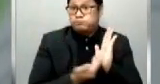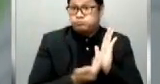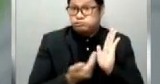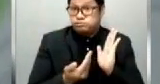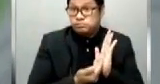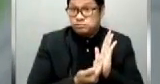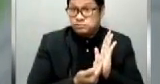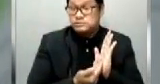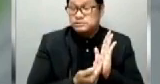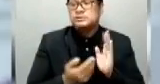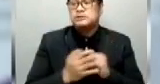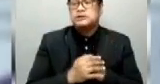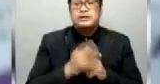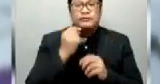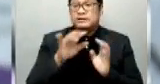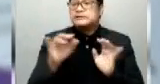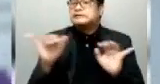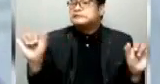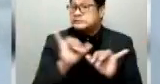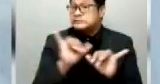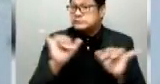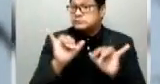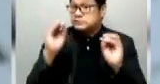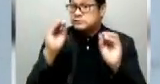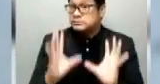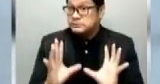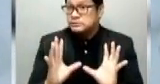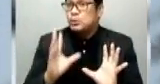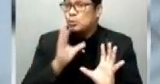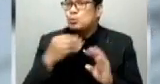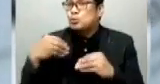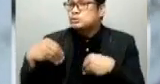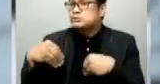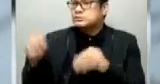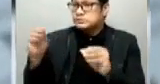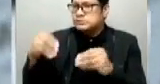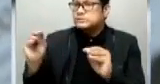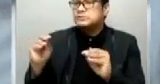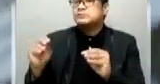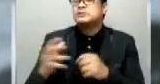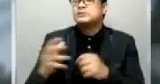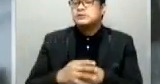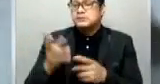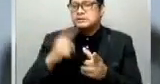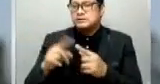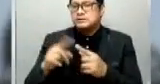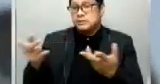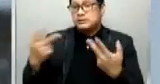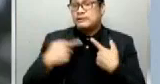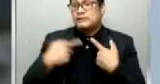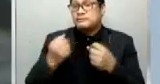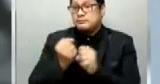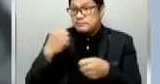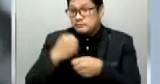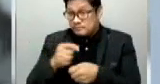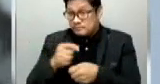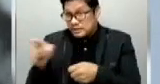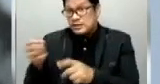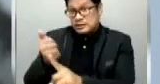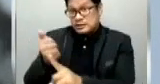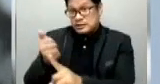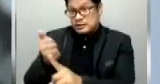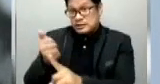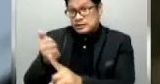takwaguro natin na nagbenta at siya ang gumawa ng sagot para sa sarili ng estudyante na parang hirap kong ma-imagine na mangyayari ito,